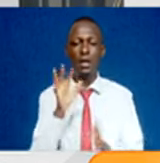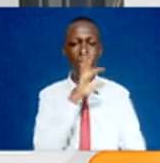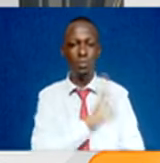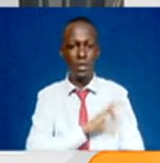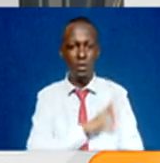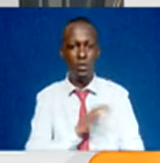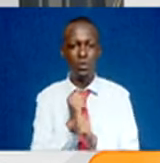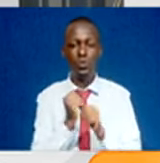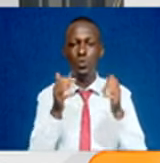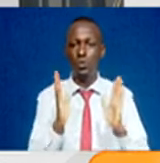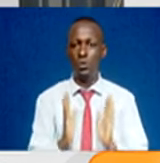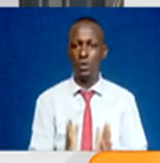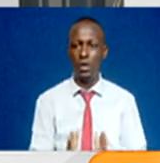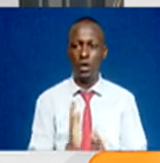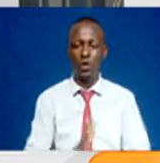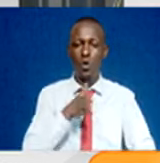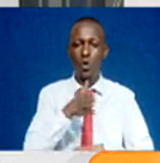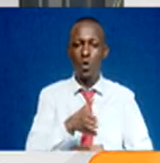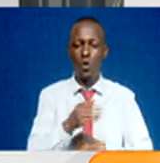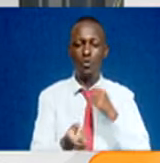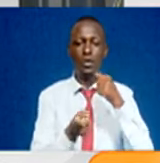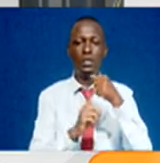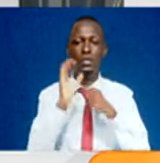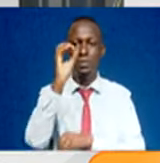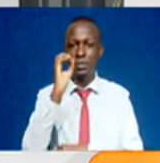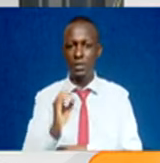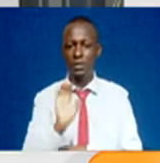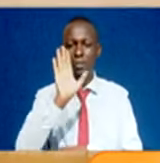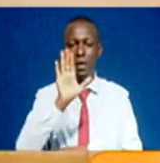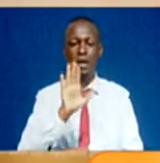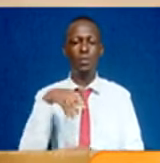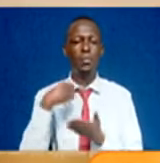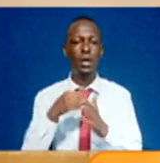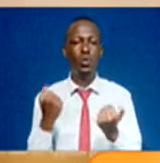ya wafanyakazi kwa zaidi ya 60% ya mapato yao.